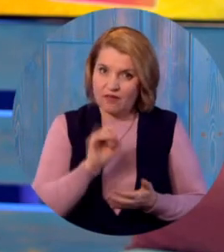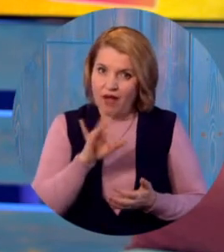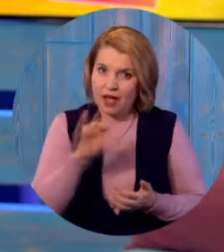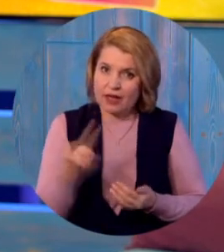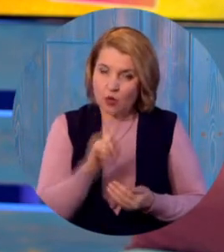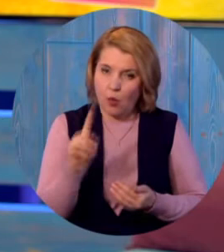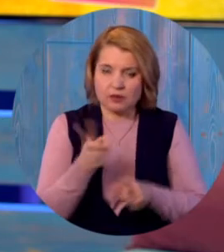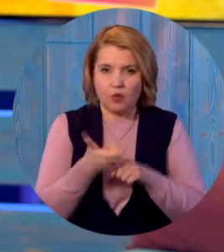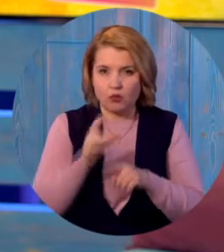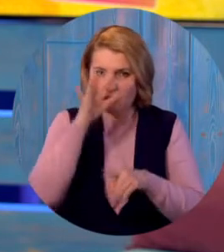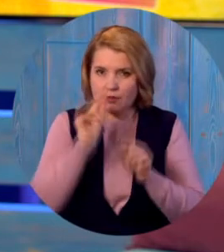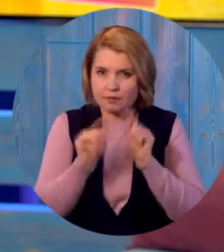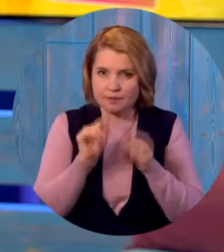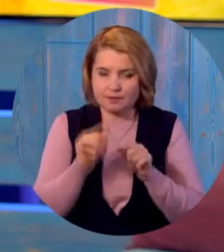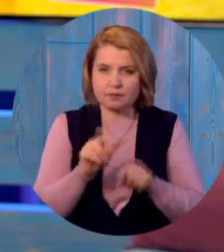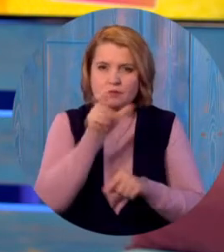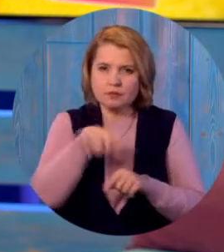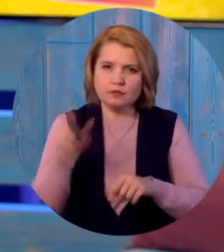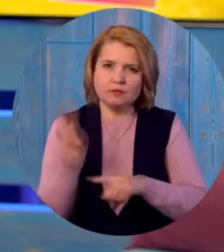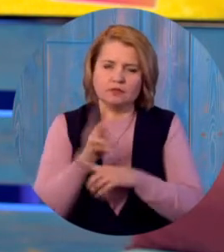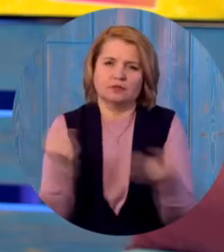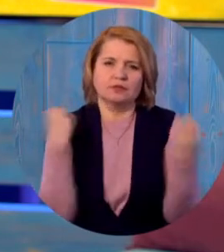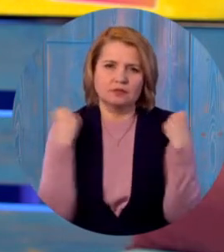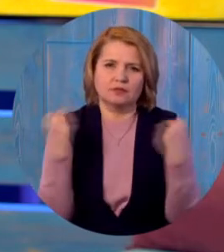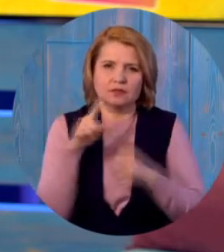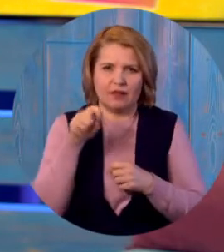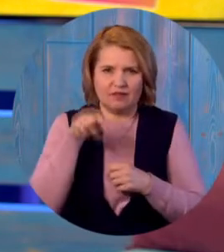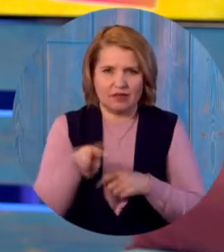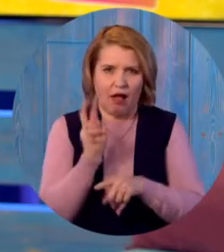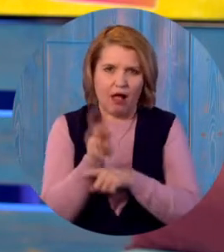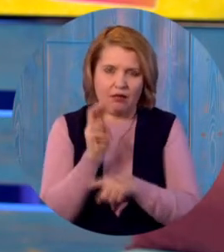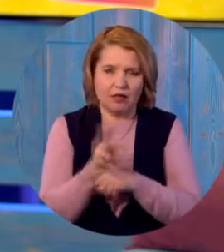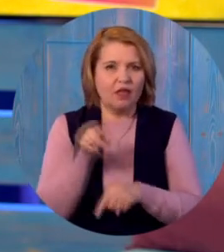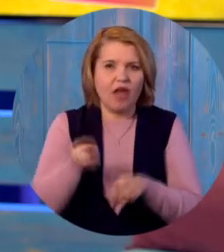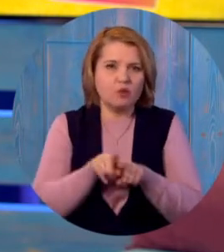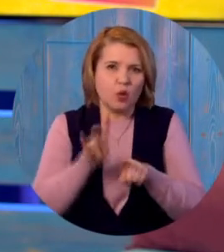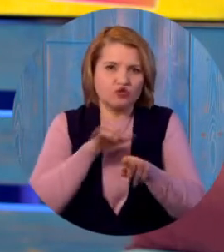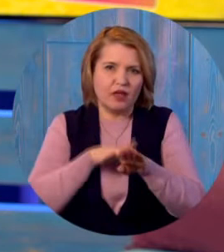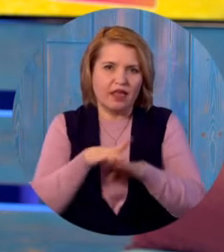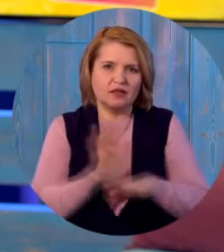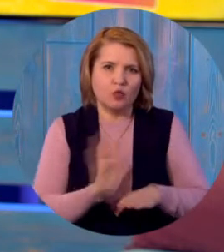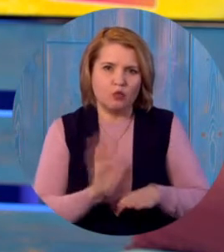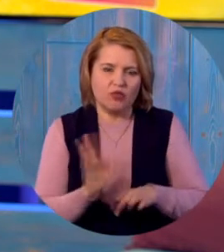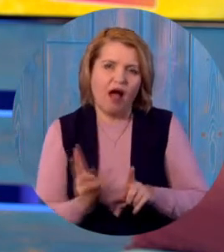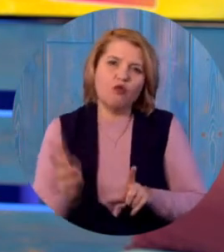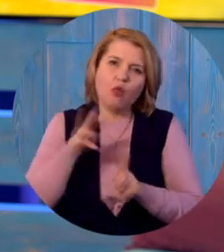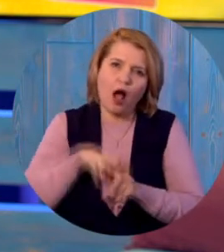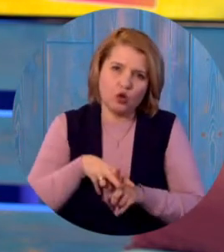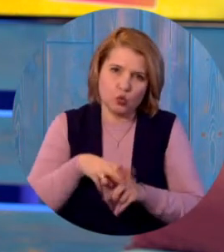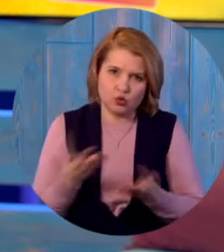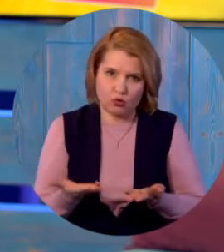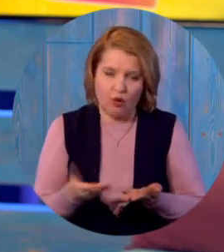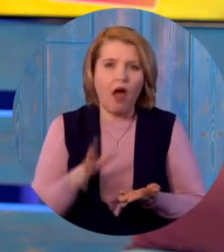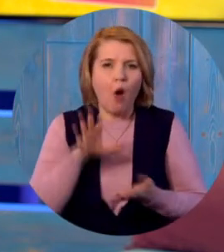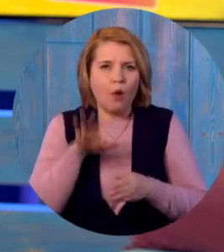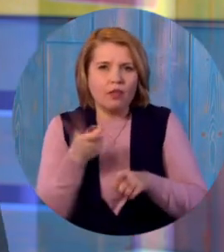очень популярно сейчас люди ходят в качалку, качаются, и тоже там не всегда соблюдают нагрузки. Вот от переизбытка может быть варикоз?